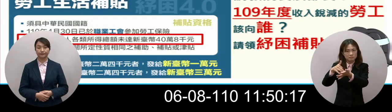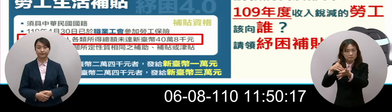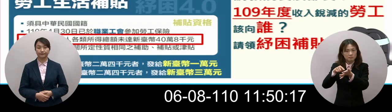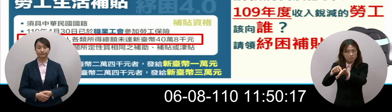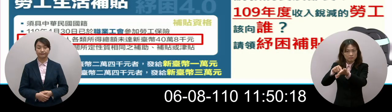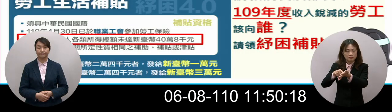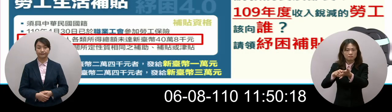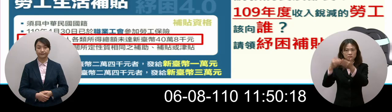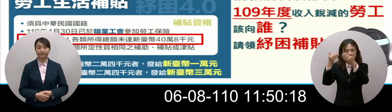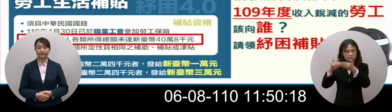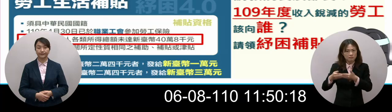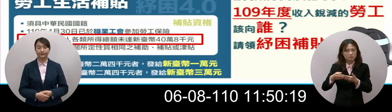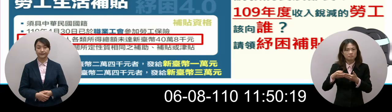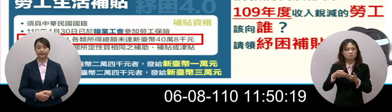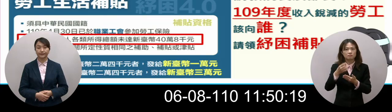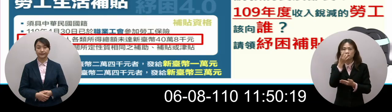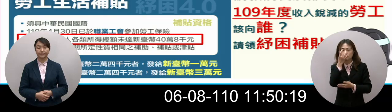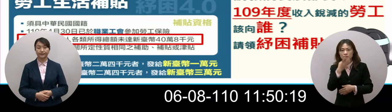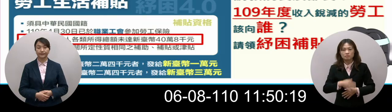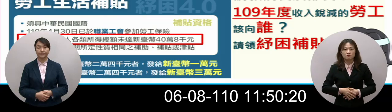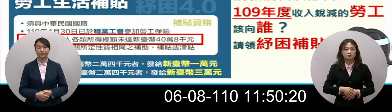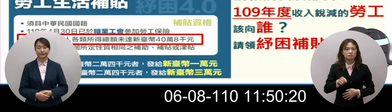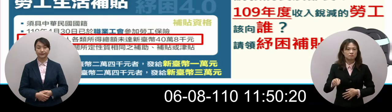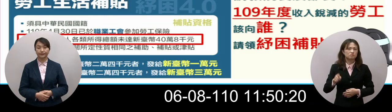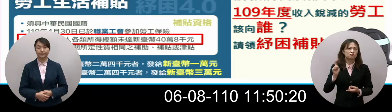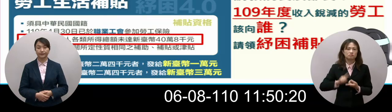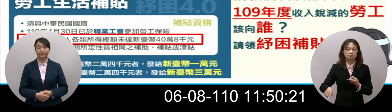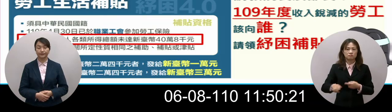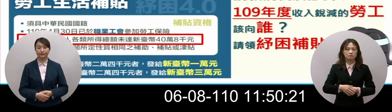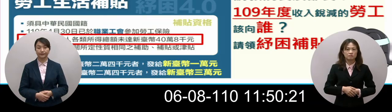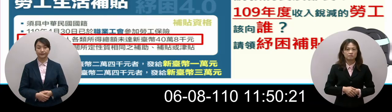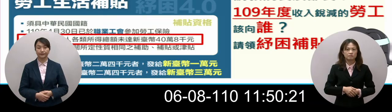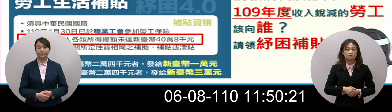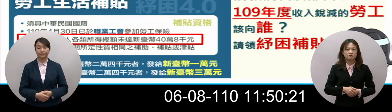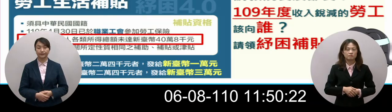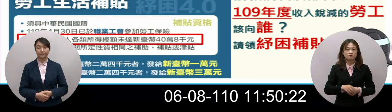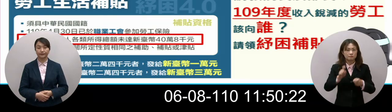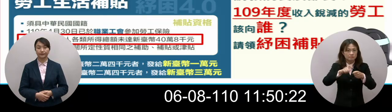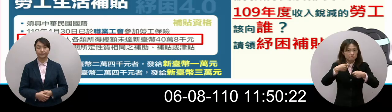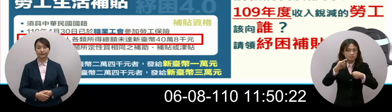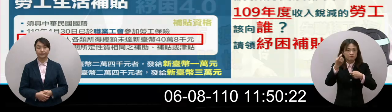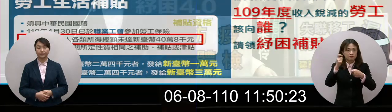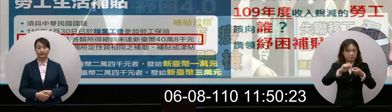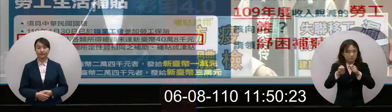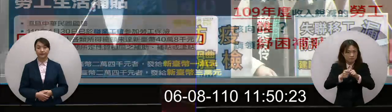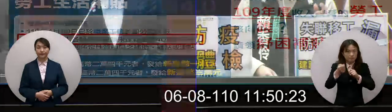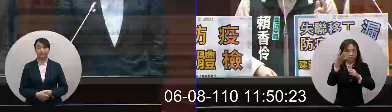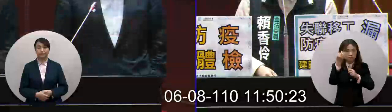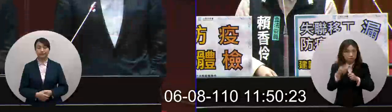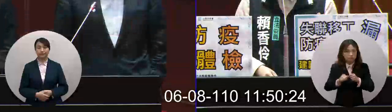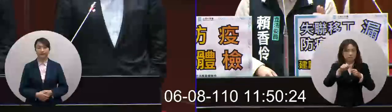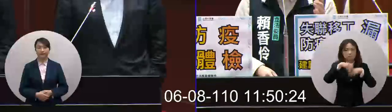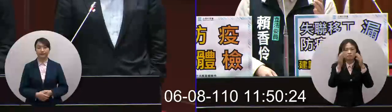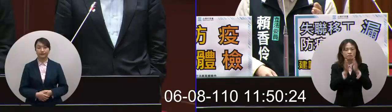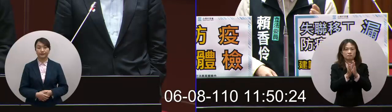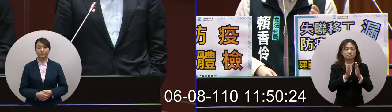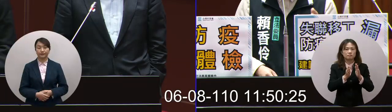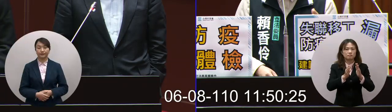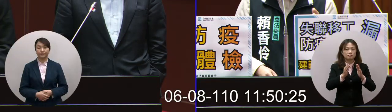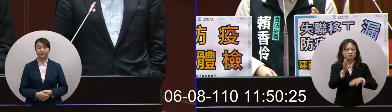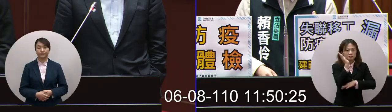理由吗？我认为不是，因为相对资料都在财政部、在国税署相关的资讯里面，所以有没有可能还是开放